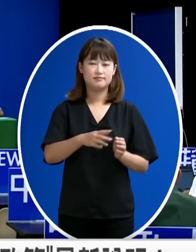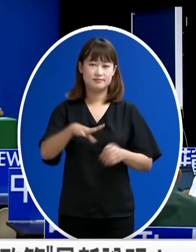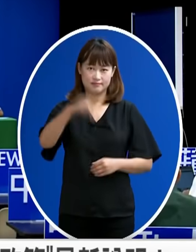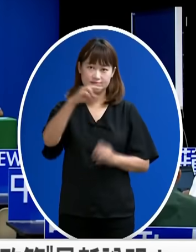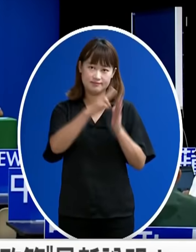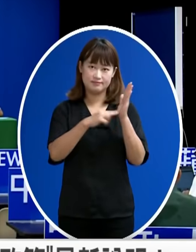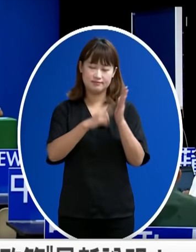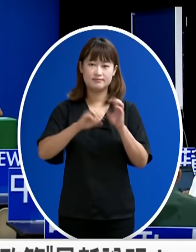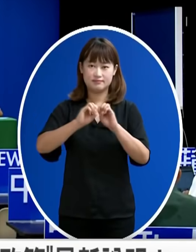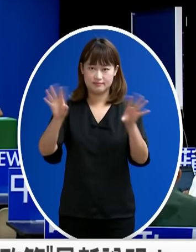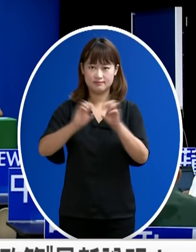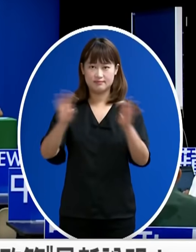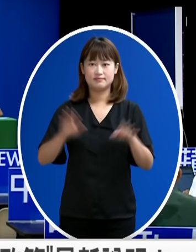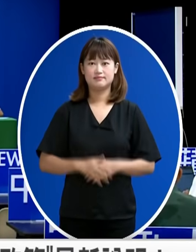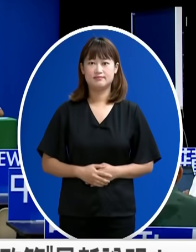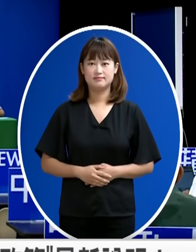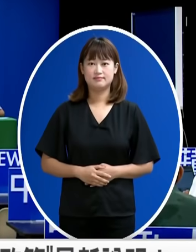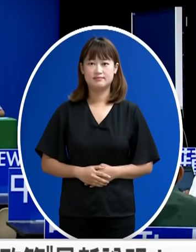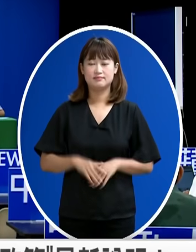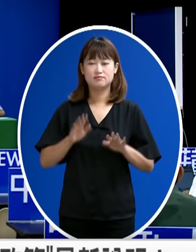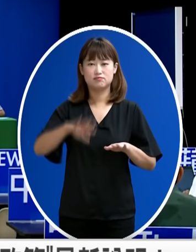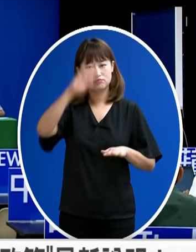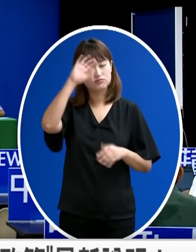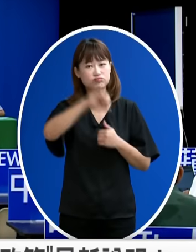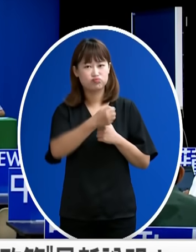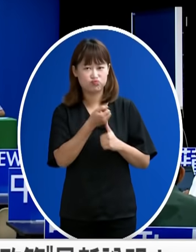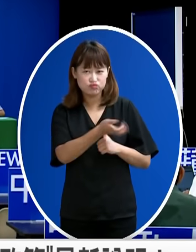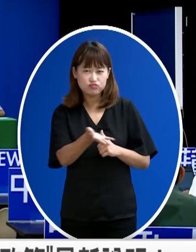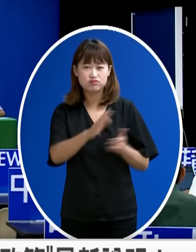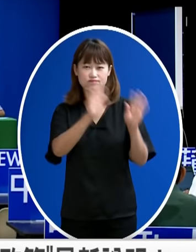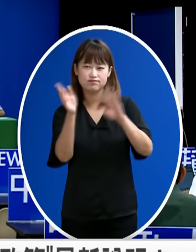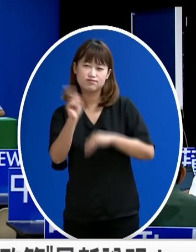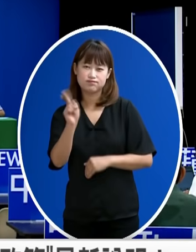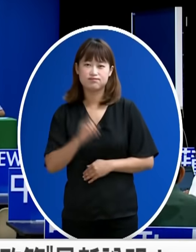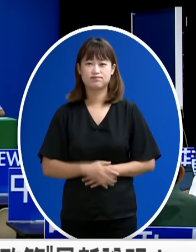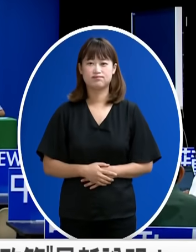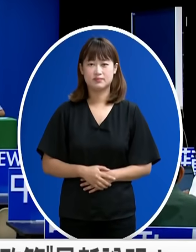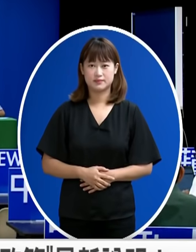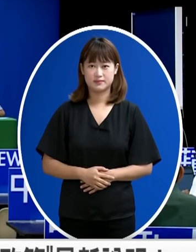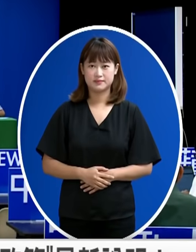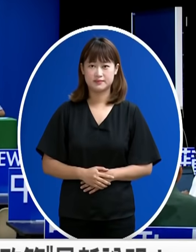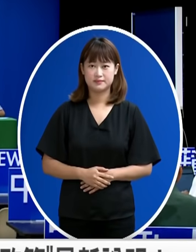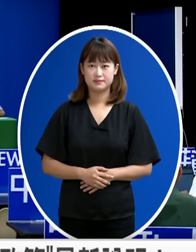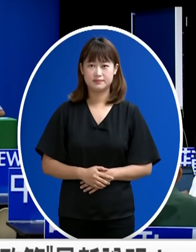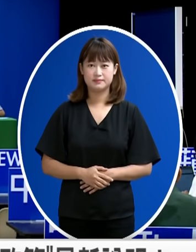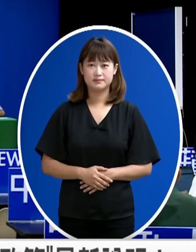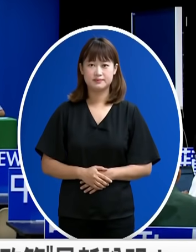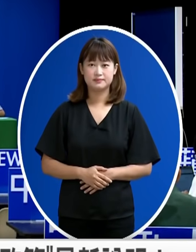者会。 现的疫情以及工作的情形，